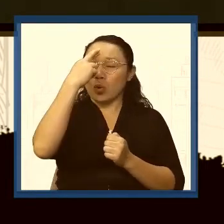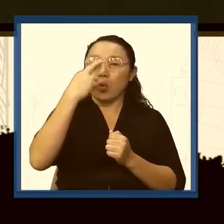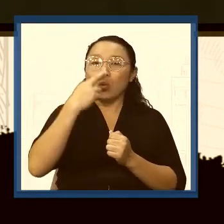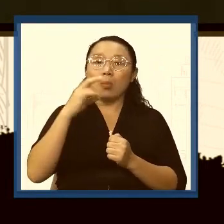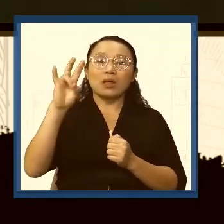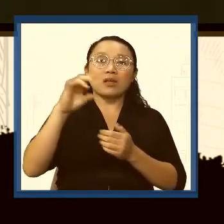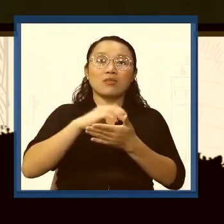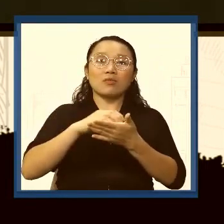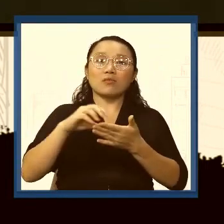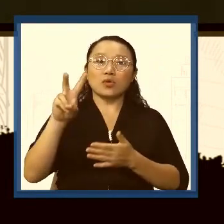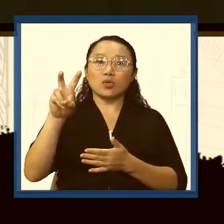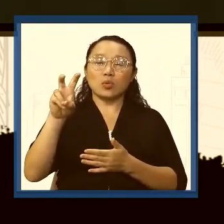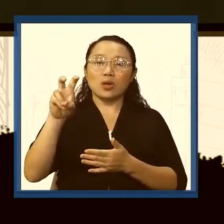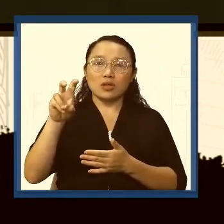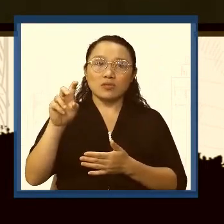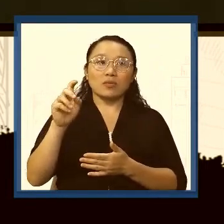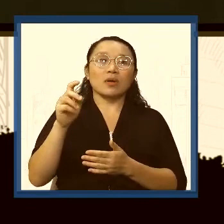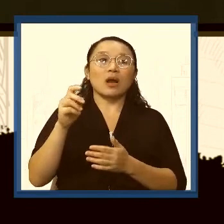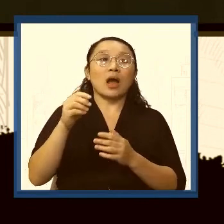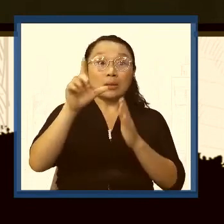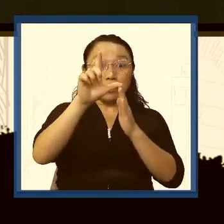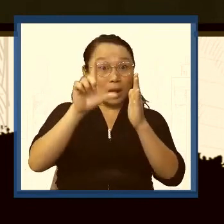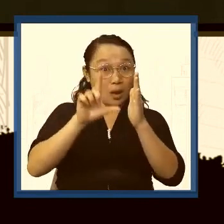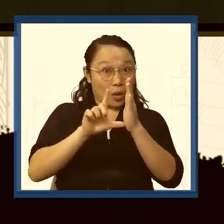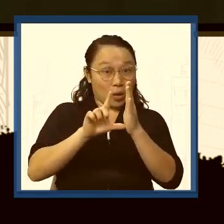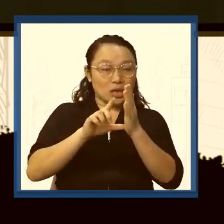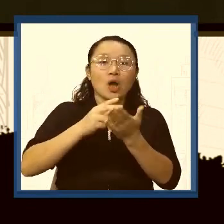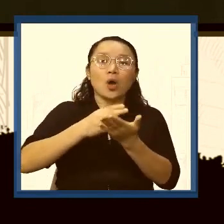7:12 ang kasuguan balaan.